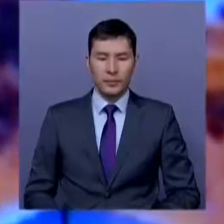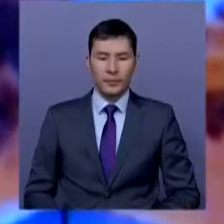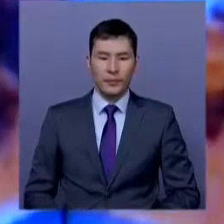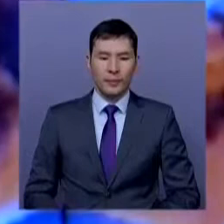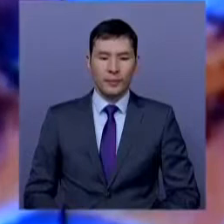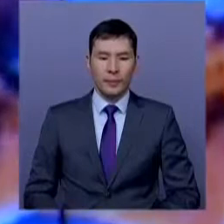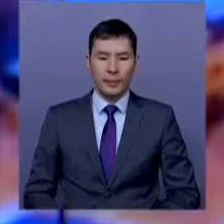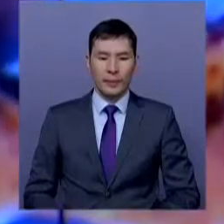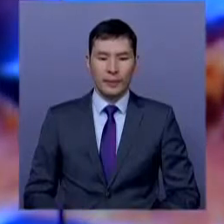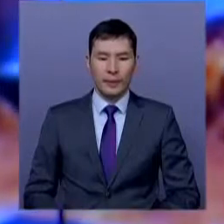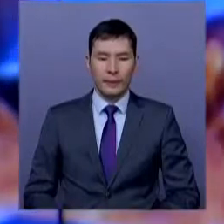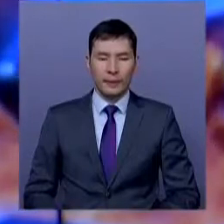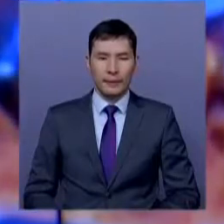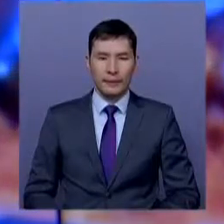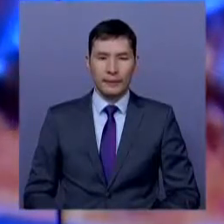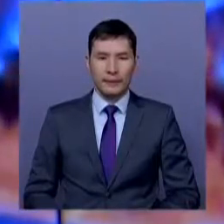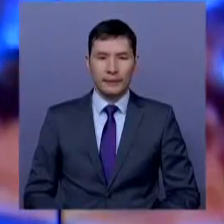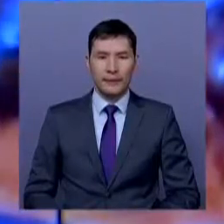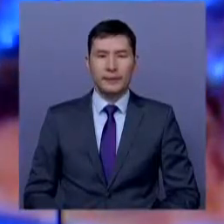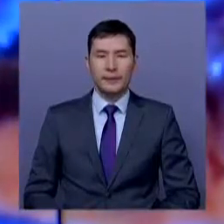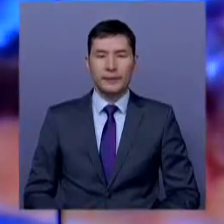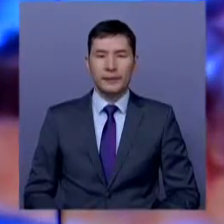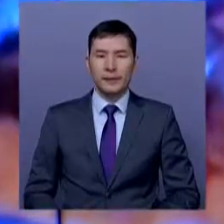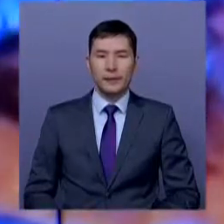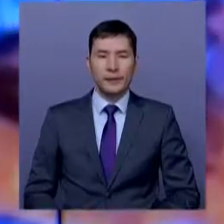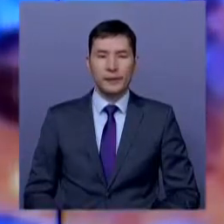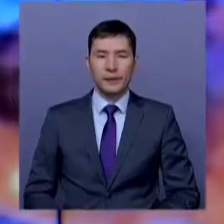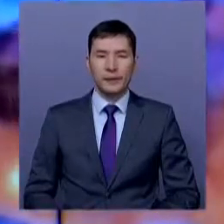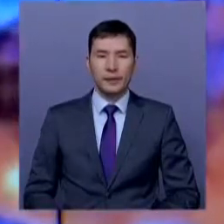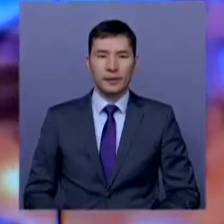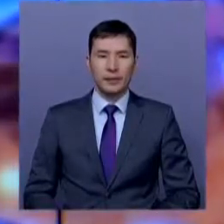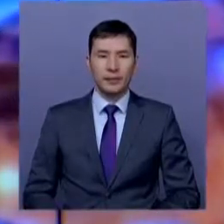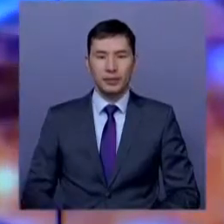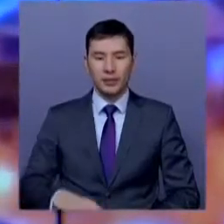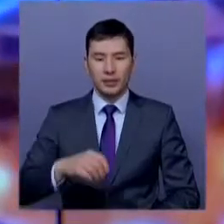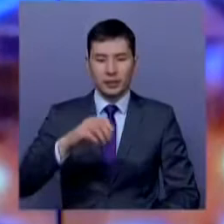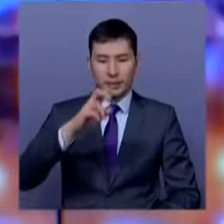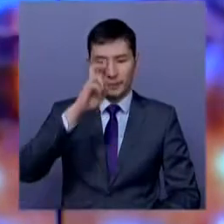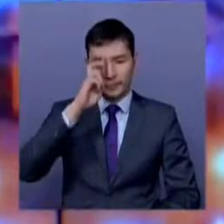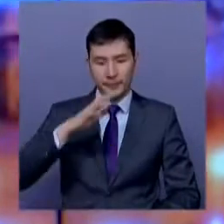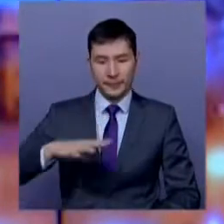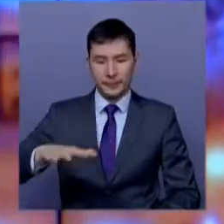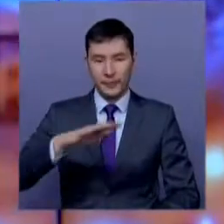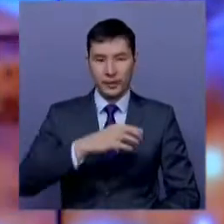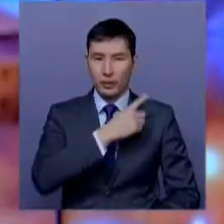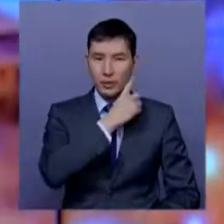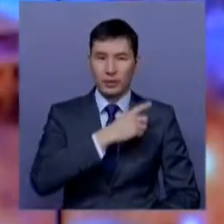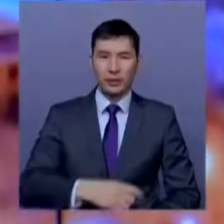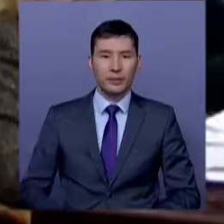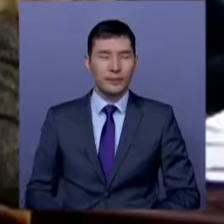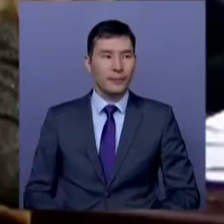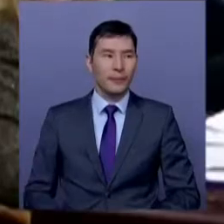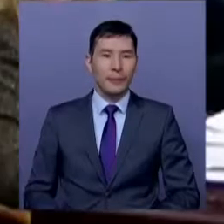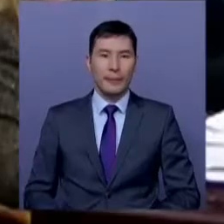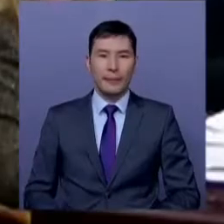Мемлекеттік және квазимемлекеттік сектор шығыстары 129 миллиард теңгеге қысқартылмақ. Бүгін үкімет отырысында қаржы министрі Әлихан Смайылов